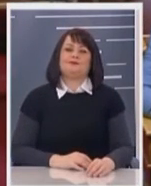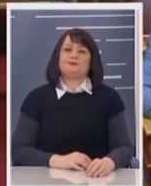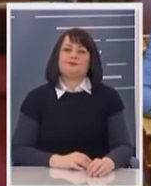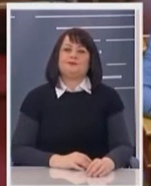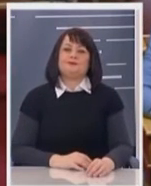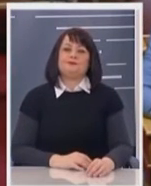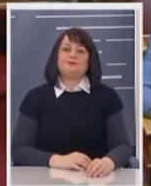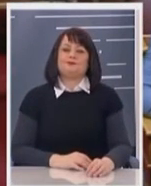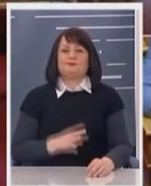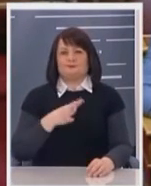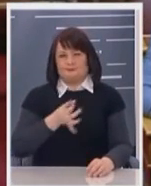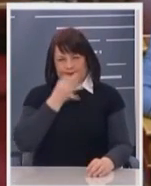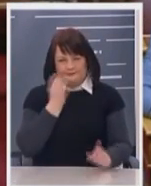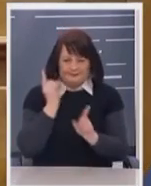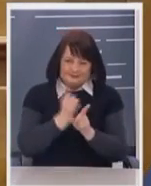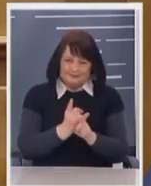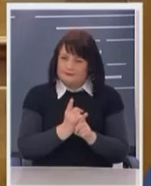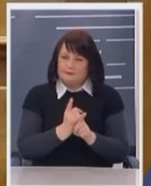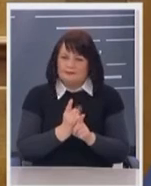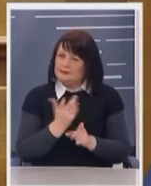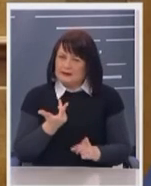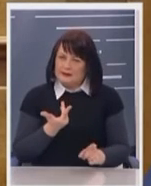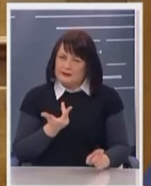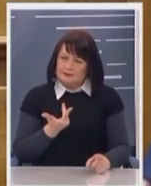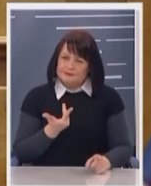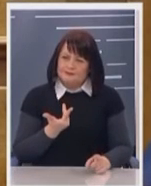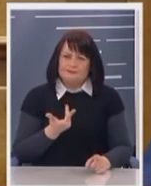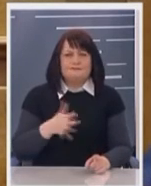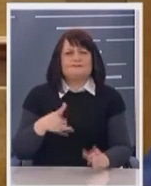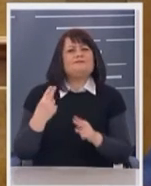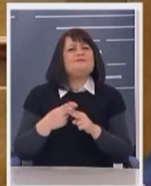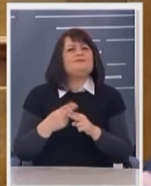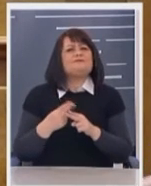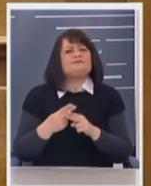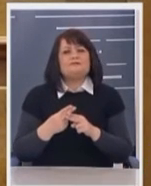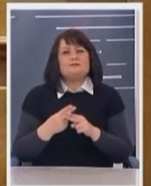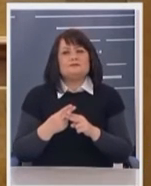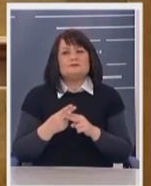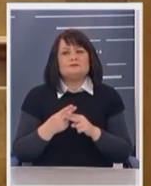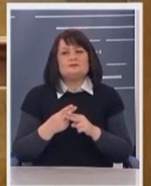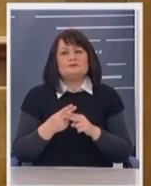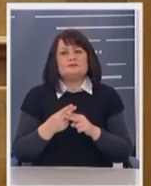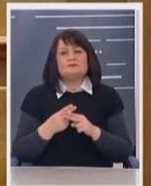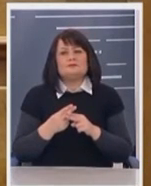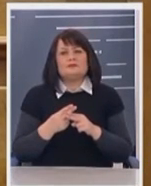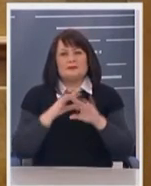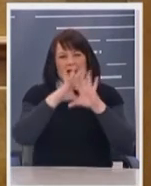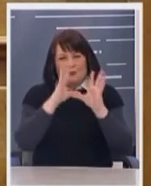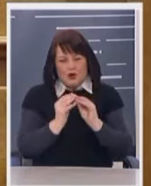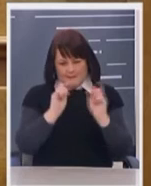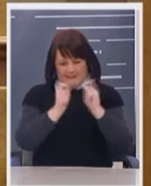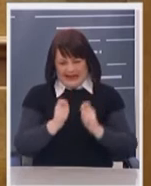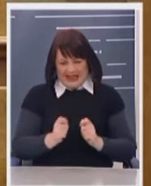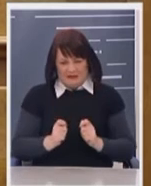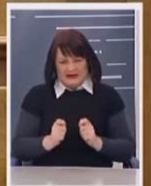Θέλω όμως να αναφερθώ ιδιαίτερα στην ίσως πιο σημαντική από όλες τις